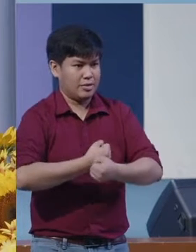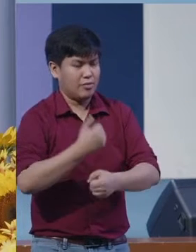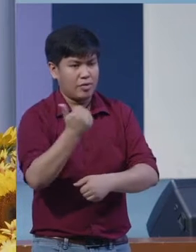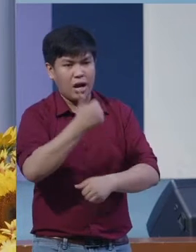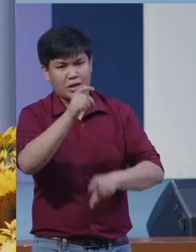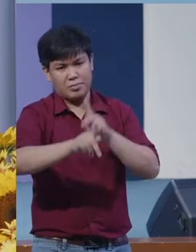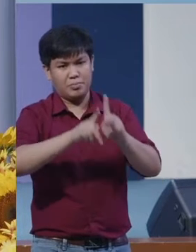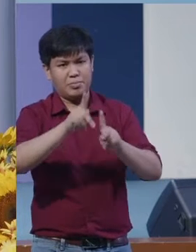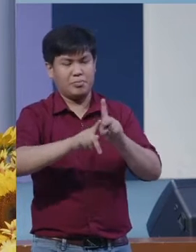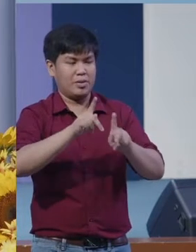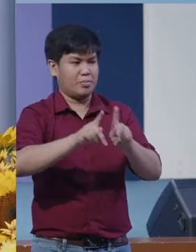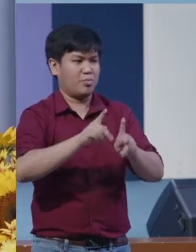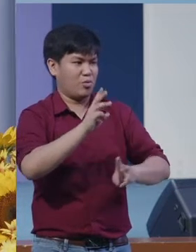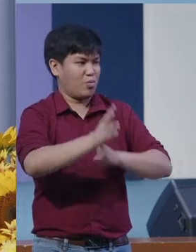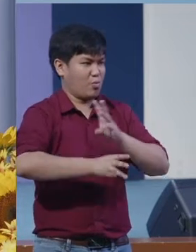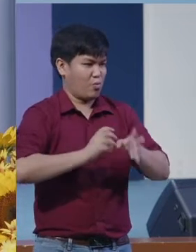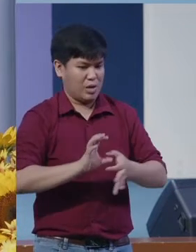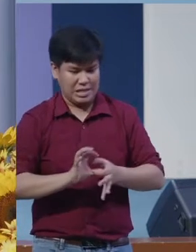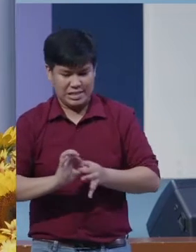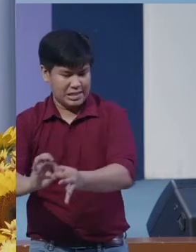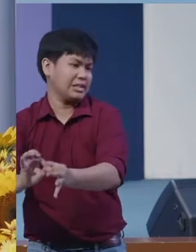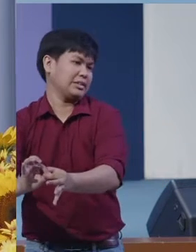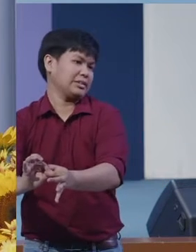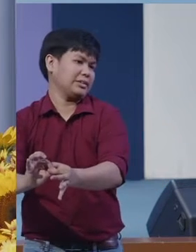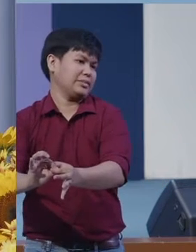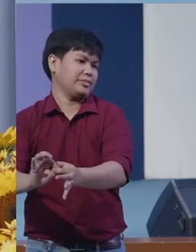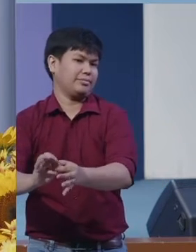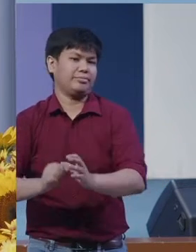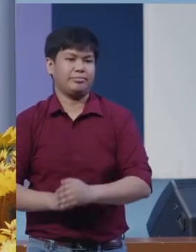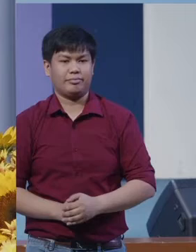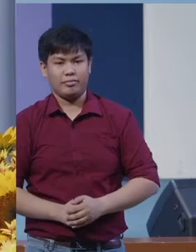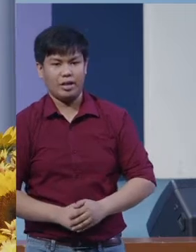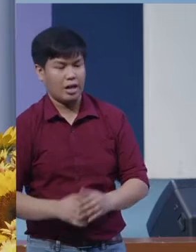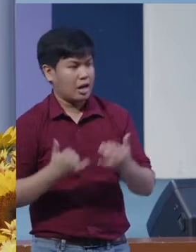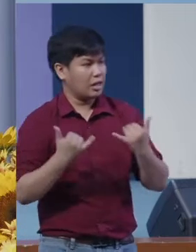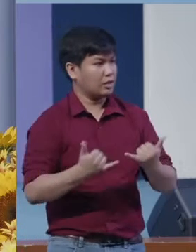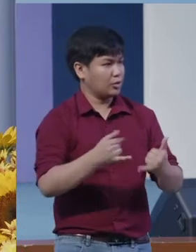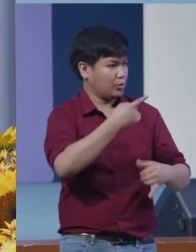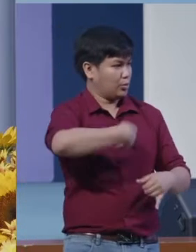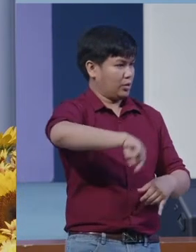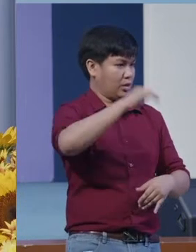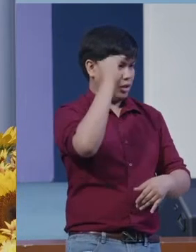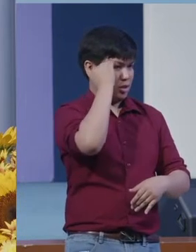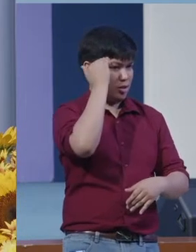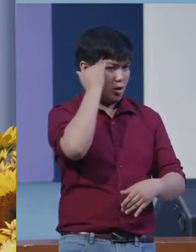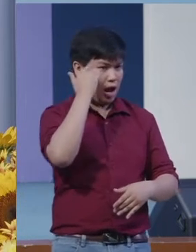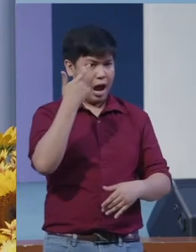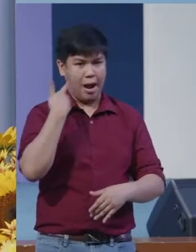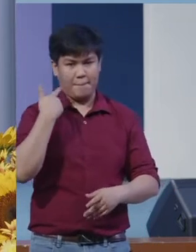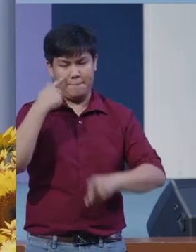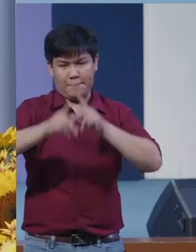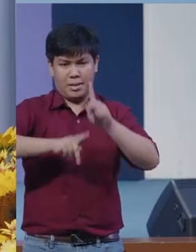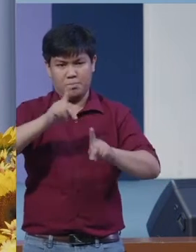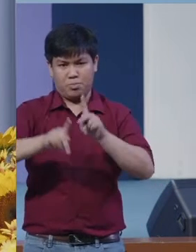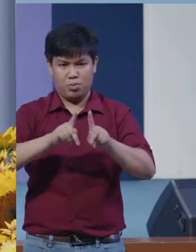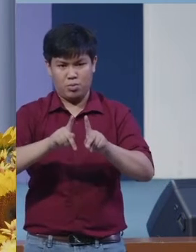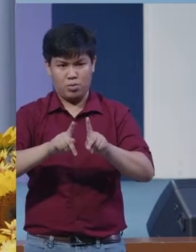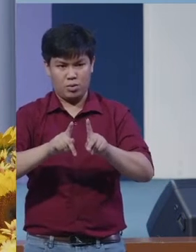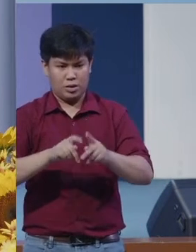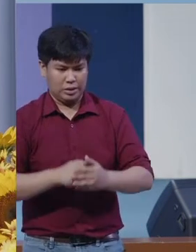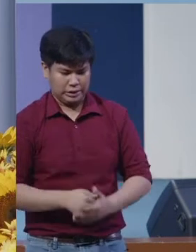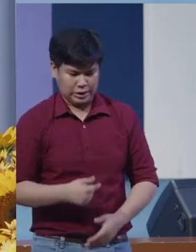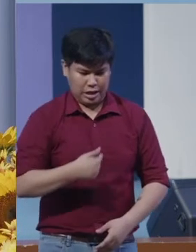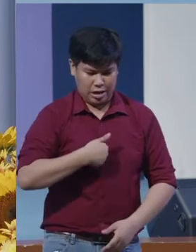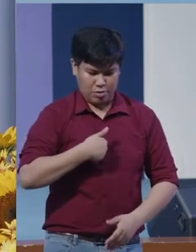natin kanina sa James chapter 4, verses 1 to 4. Alam na natin na may mga tao doon na